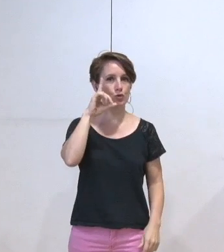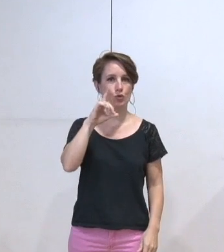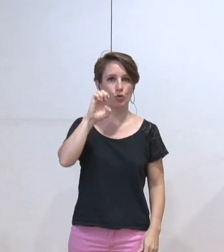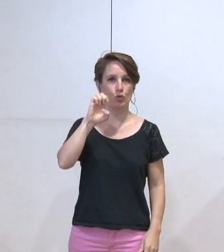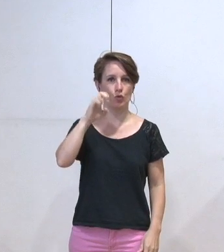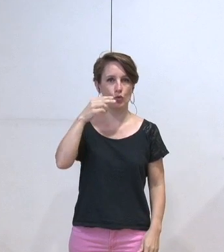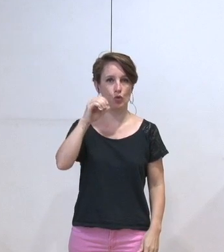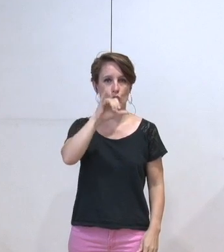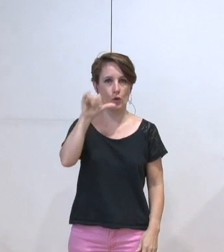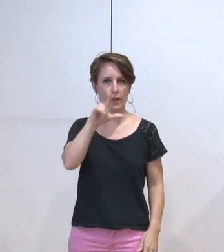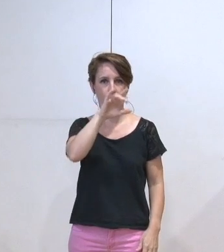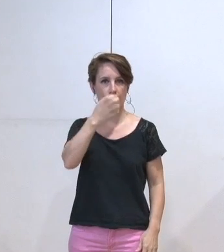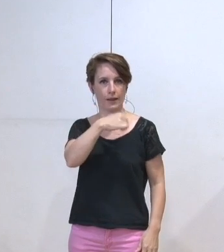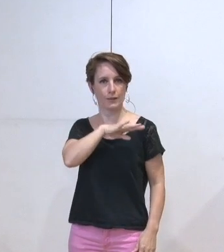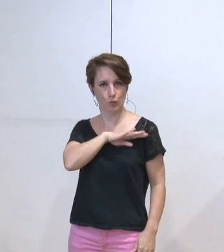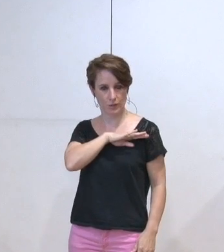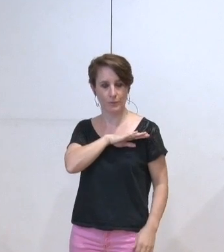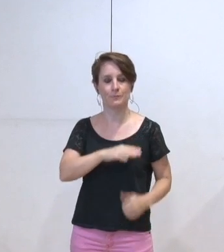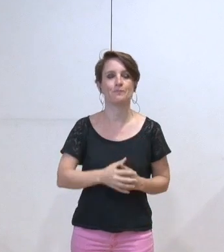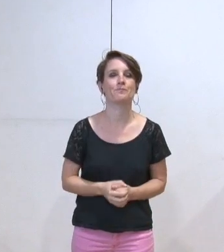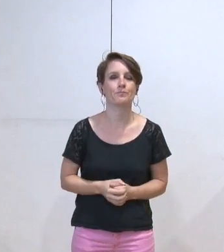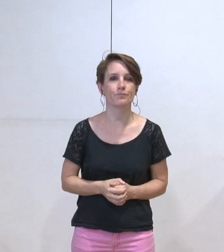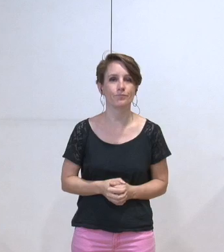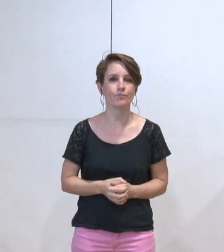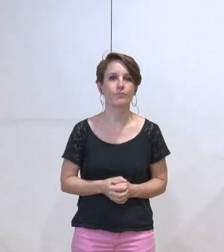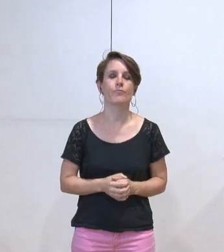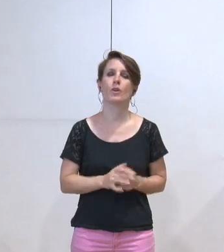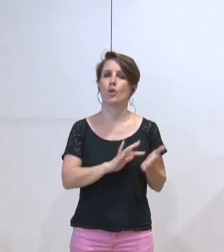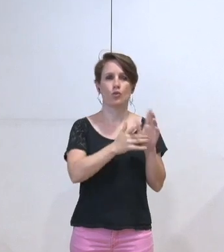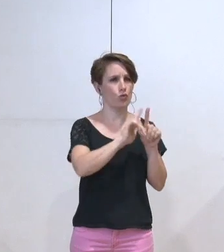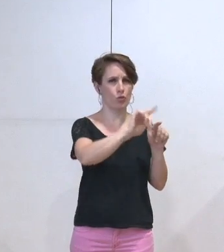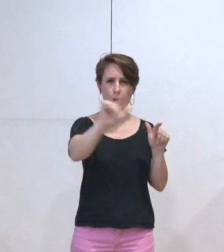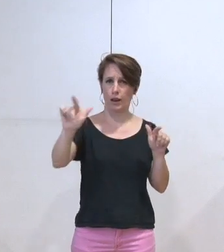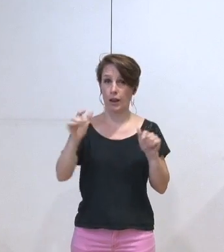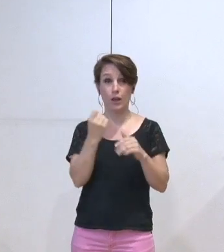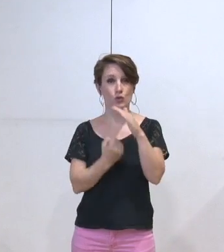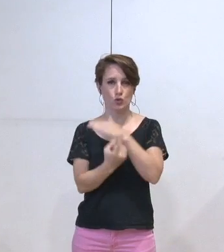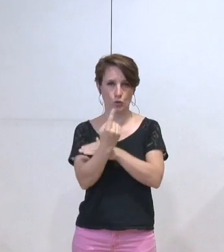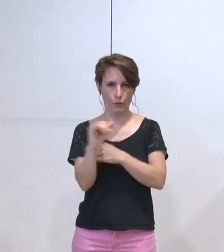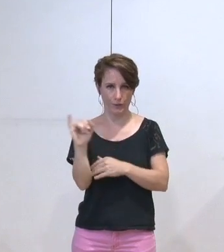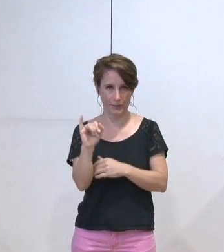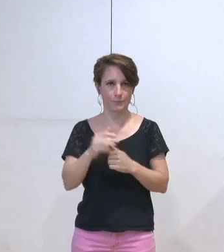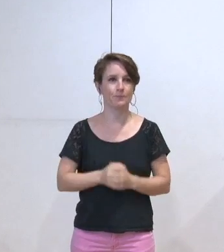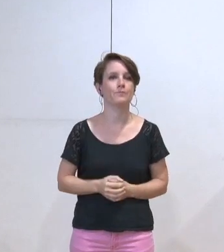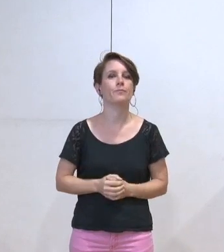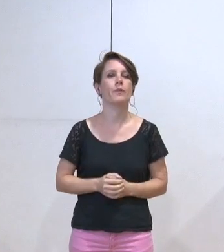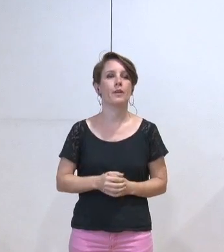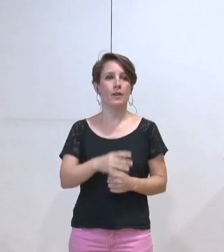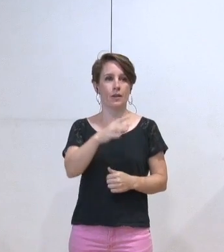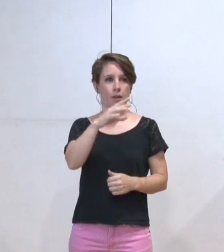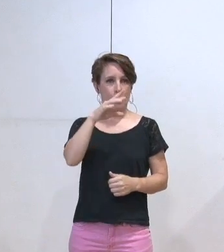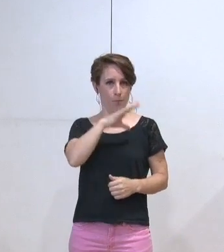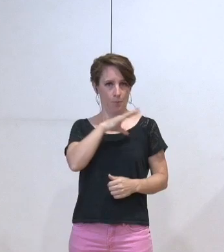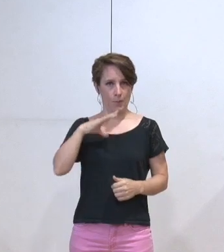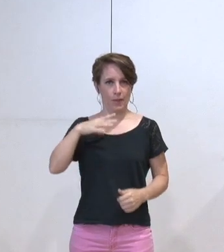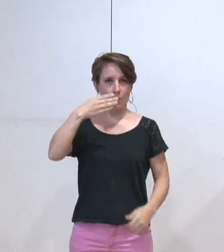Noyel monsieur Pol présent madame Martin ellisa donne pouvoir à CLF pour toute la soirée